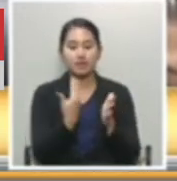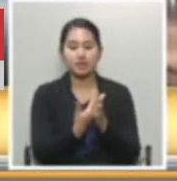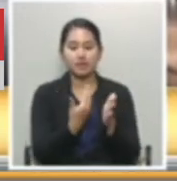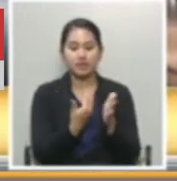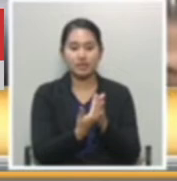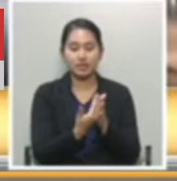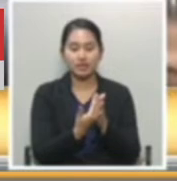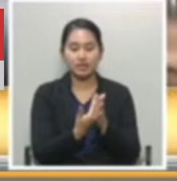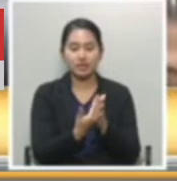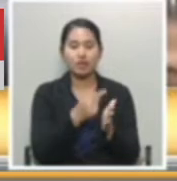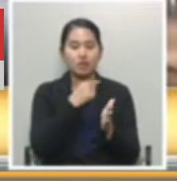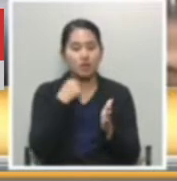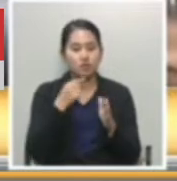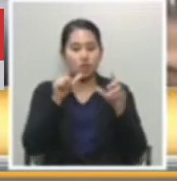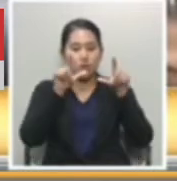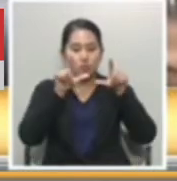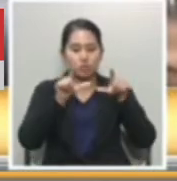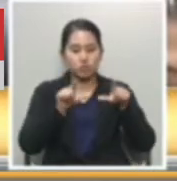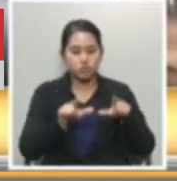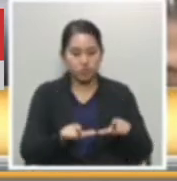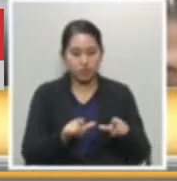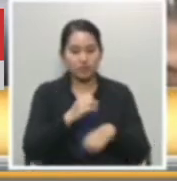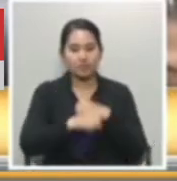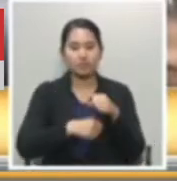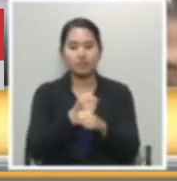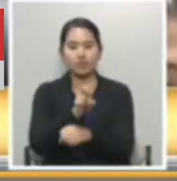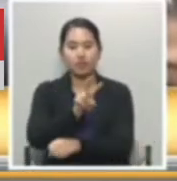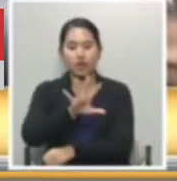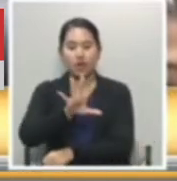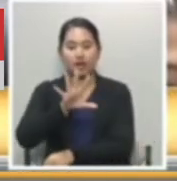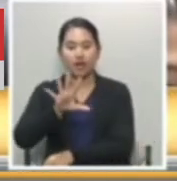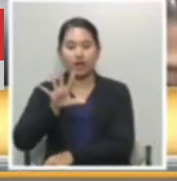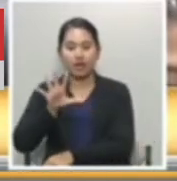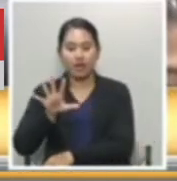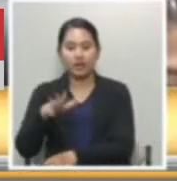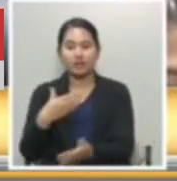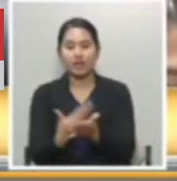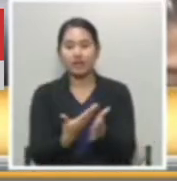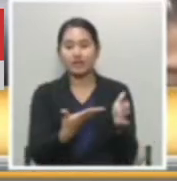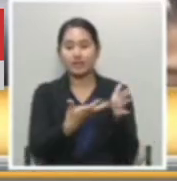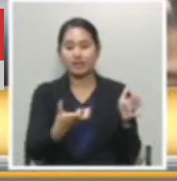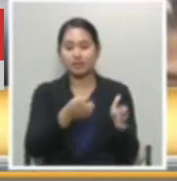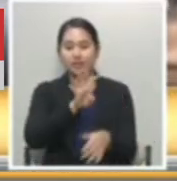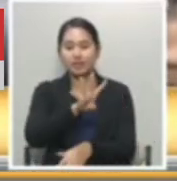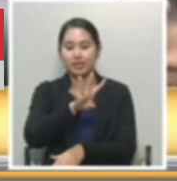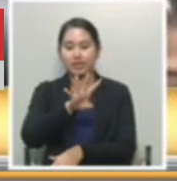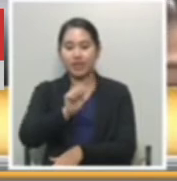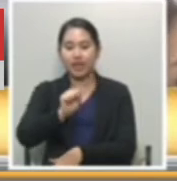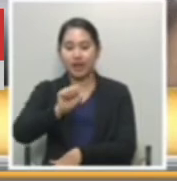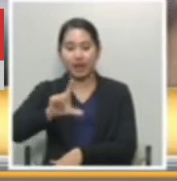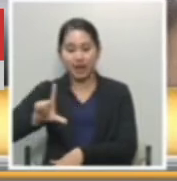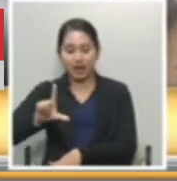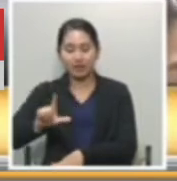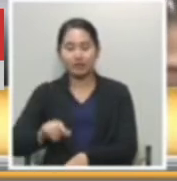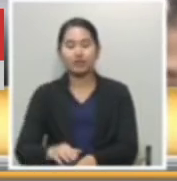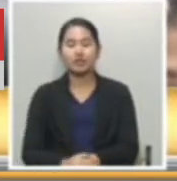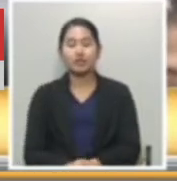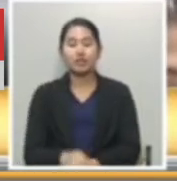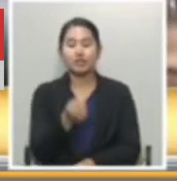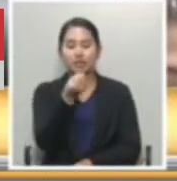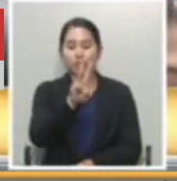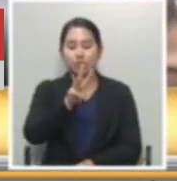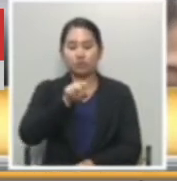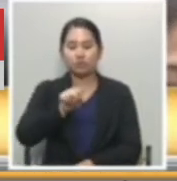ครับท่านประธานครับปี55เนี่ยกู้เงิน 400,000 ล้านบาทคิดเป็น 16.8% ของงบประม